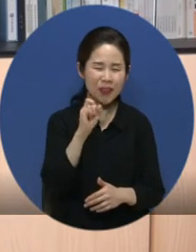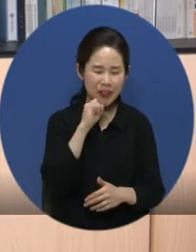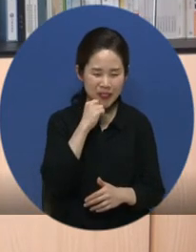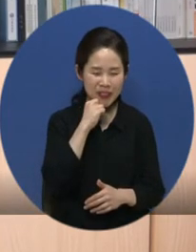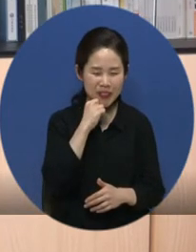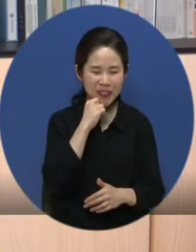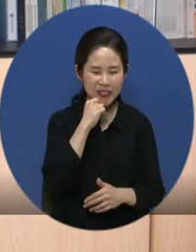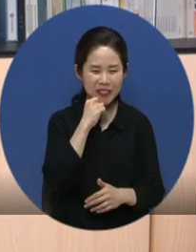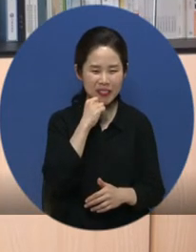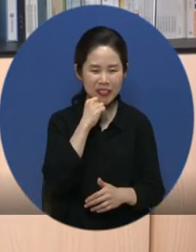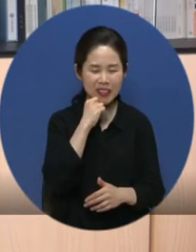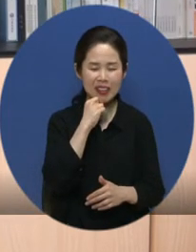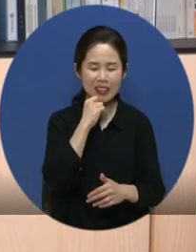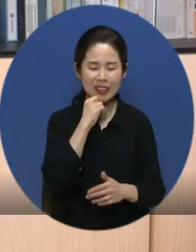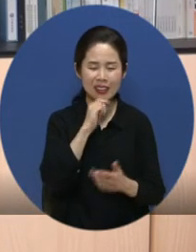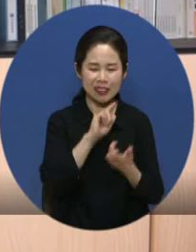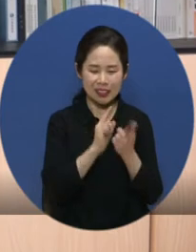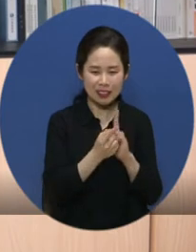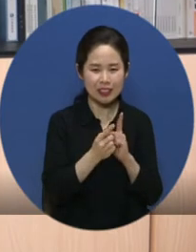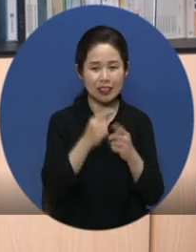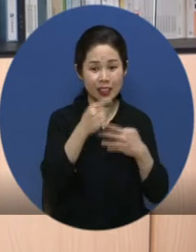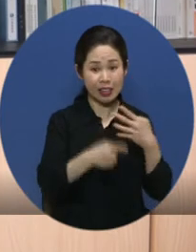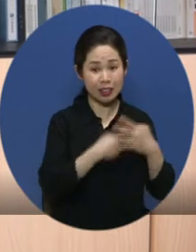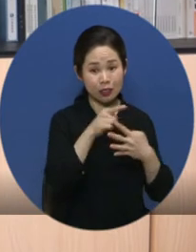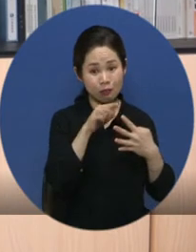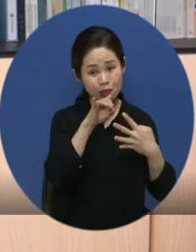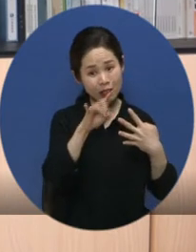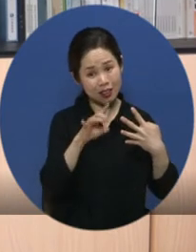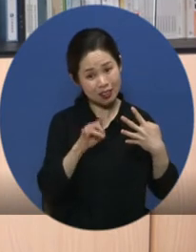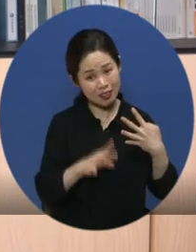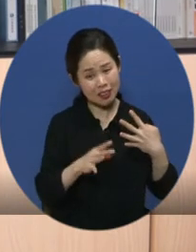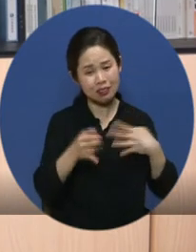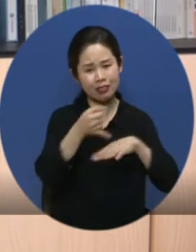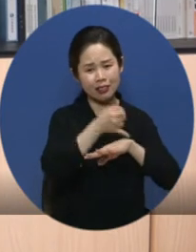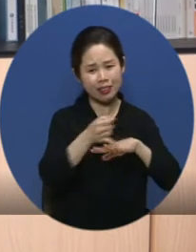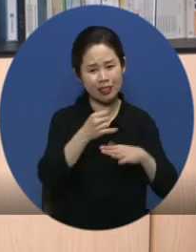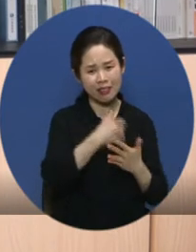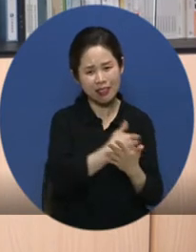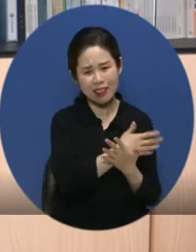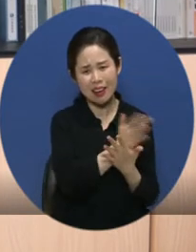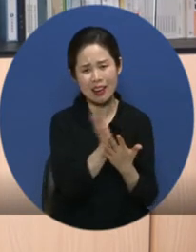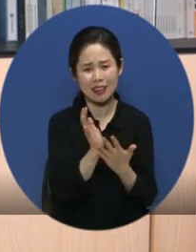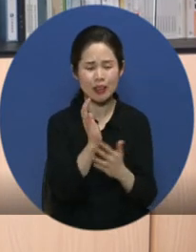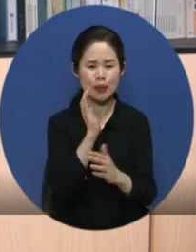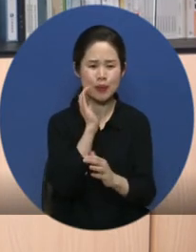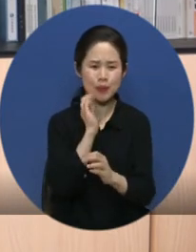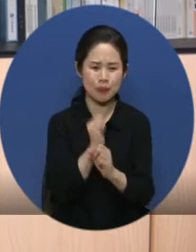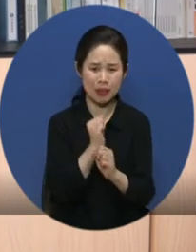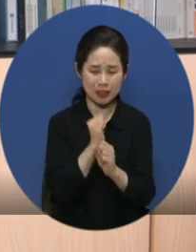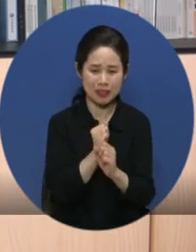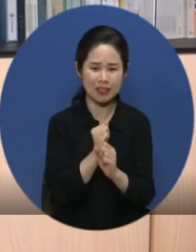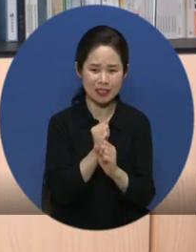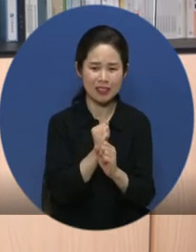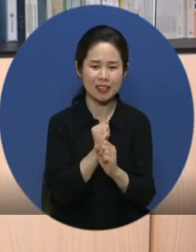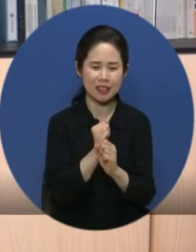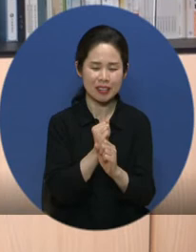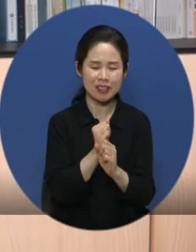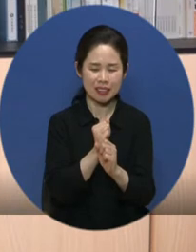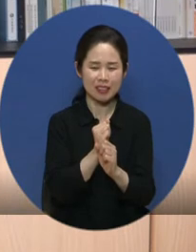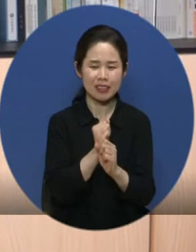저희 이제 그 다양하게 계절별로 좀 더 개발할 수 있는 그런 토대를 하나 마련하는